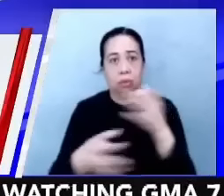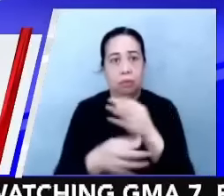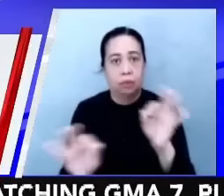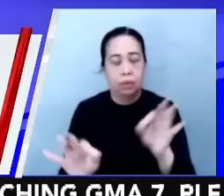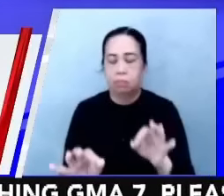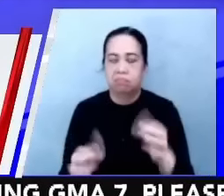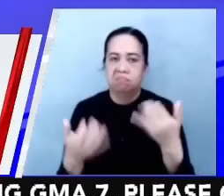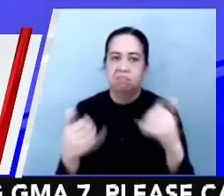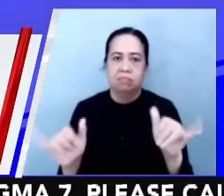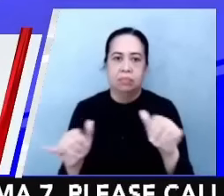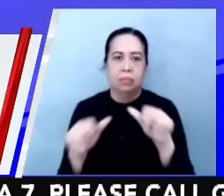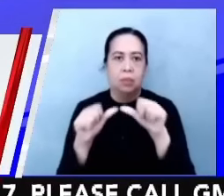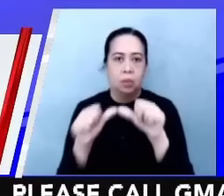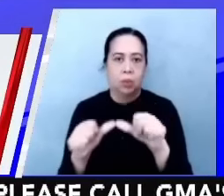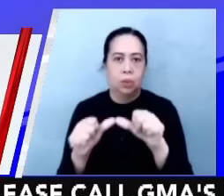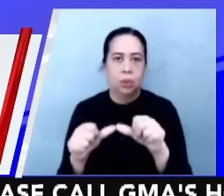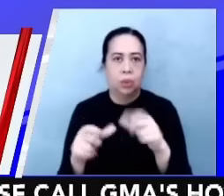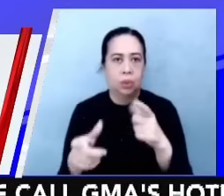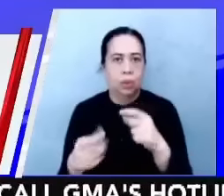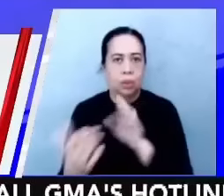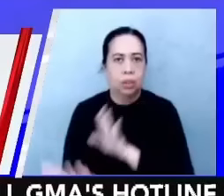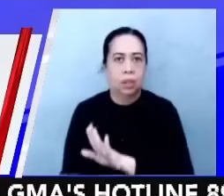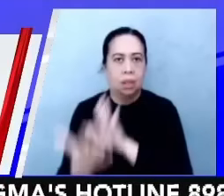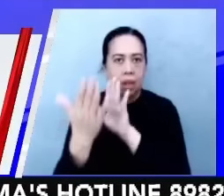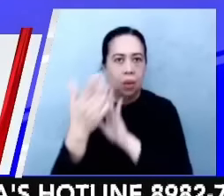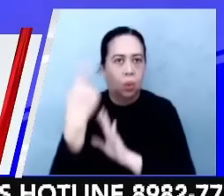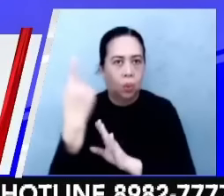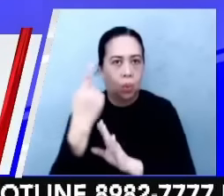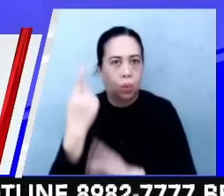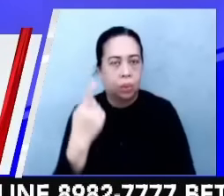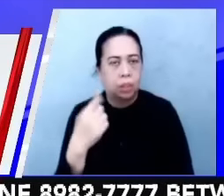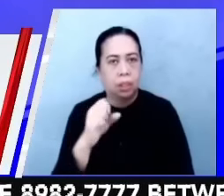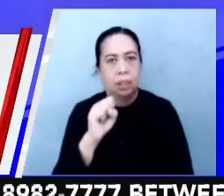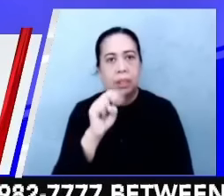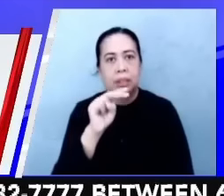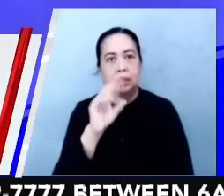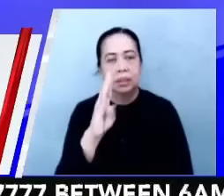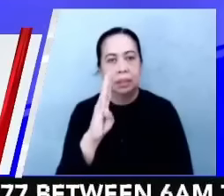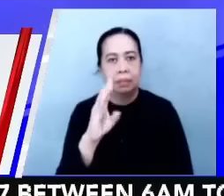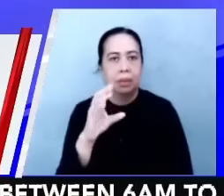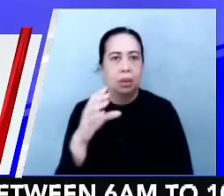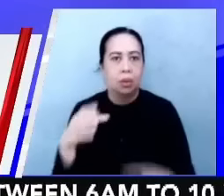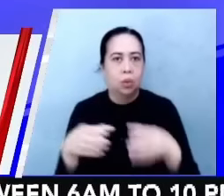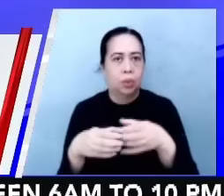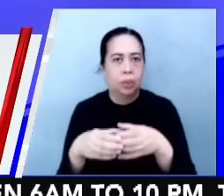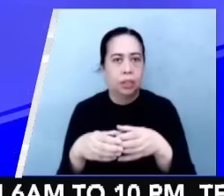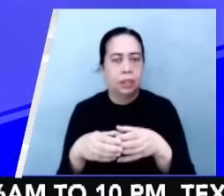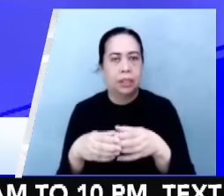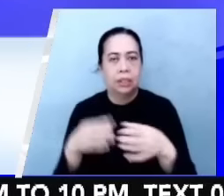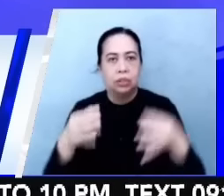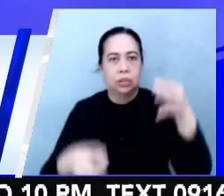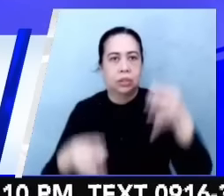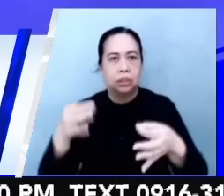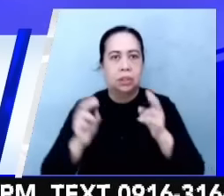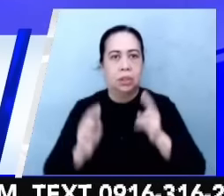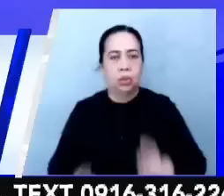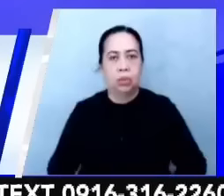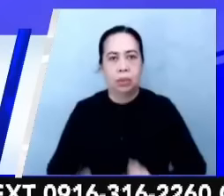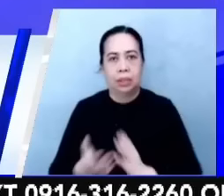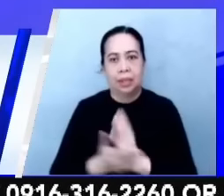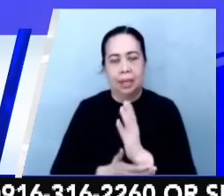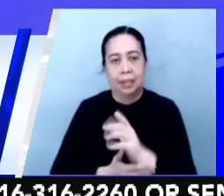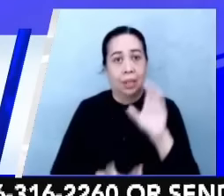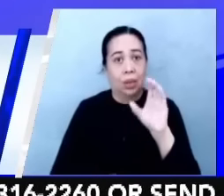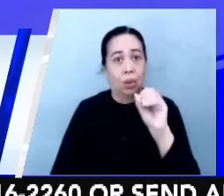Igan dahil humarap pa lamang siya sa subcommittee ng justice and human rights ang content po kasi niya ay inissue